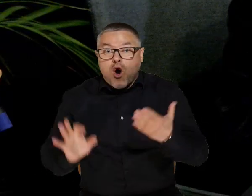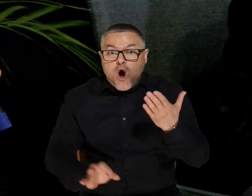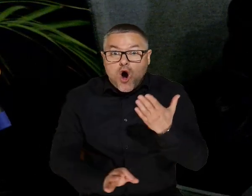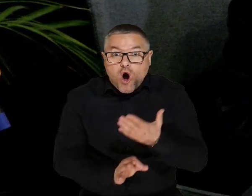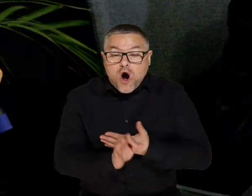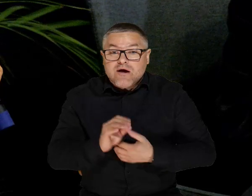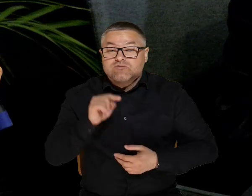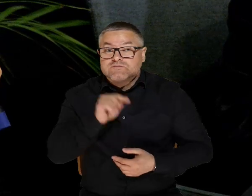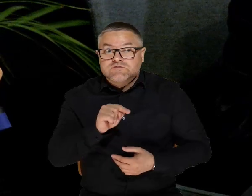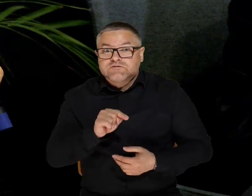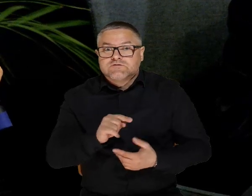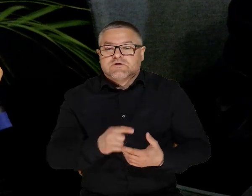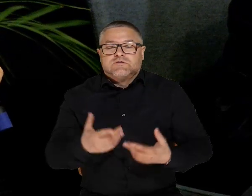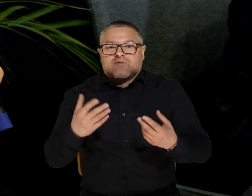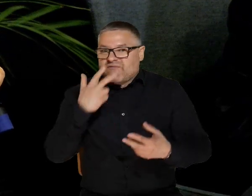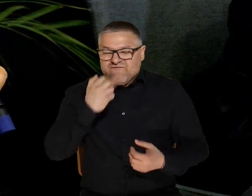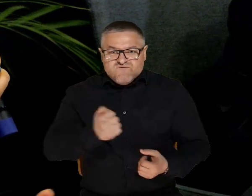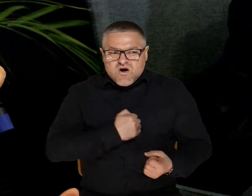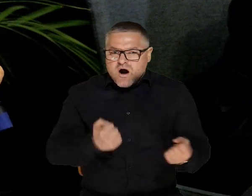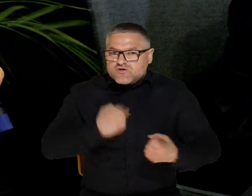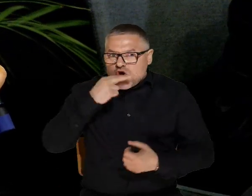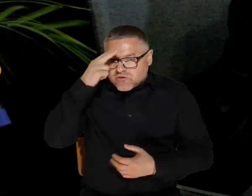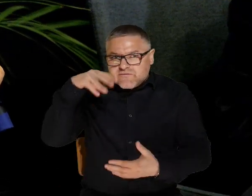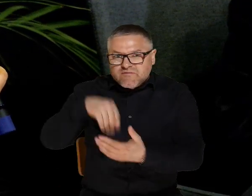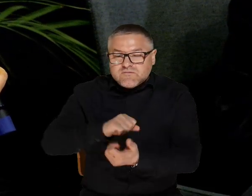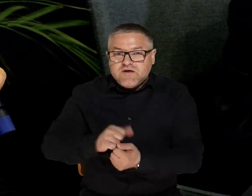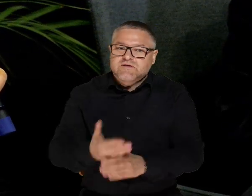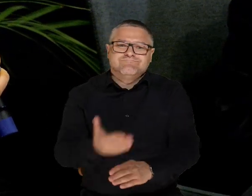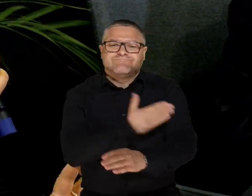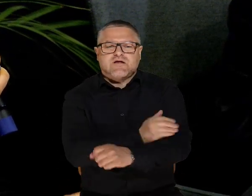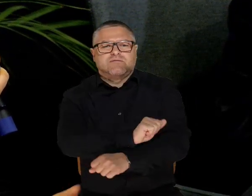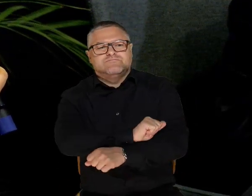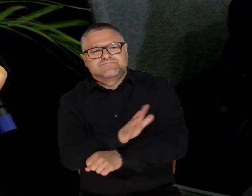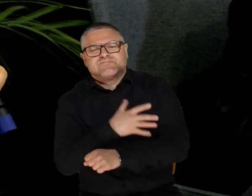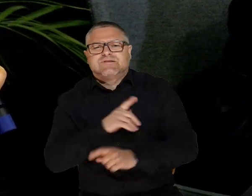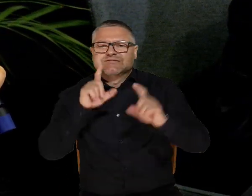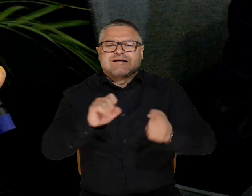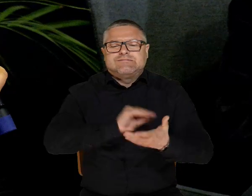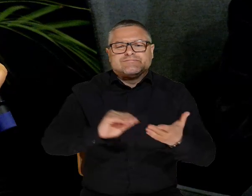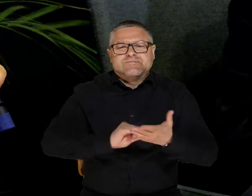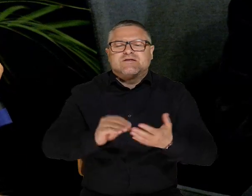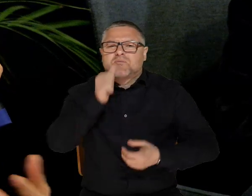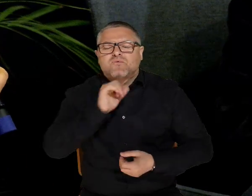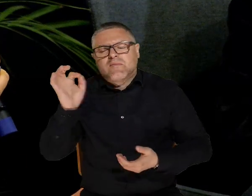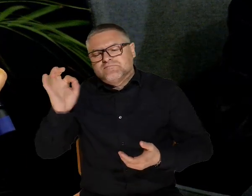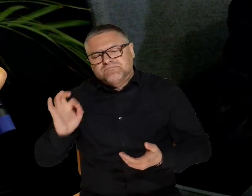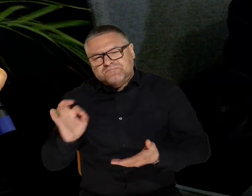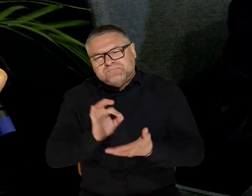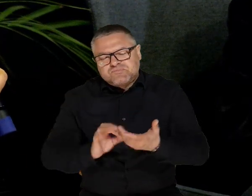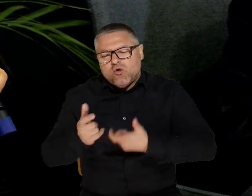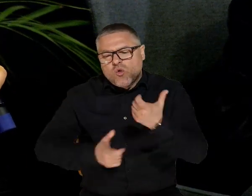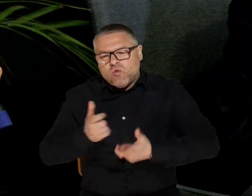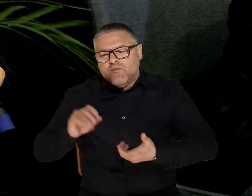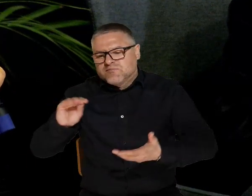nagle stał się niesłychanie wyraźny. I ja sobie to pisałam jeszcze przed pandemią, tak sobie coś tam szkicowałam, nawet jeszcze przed